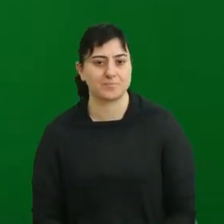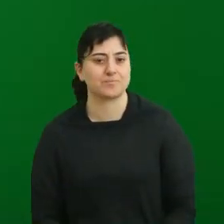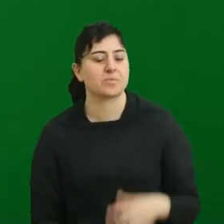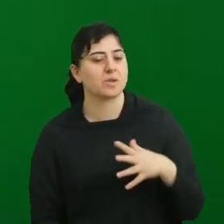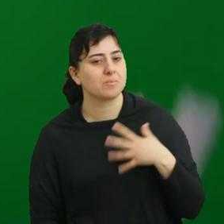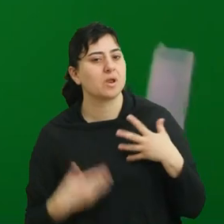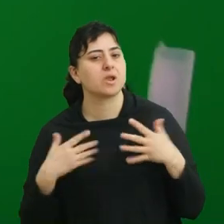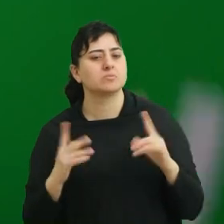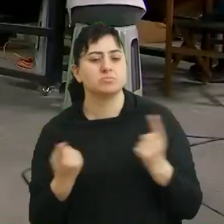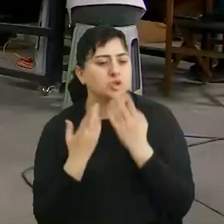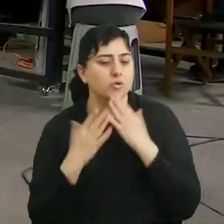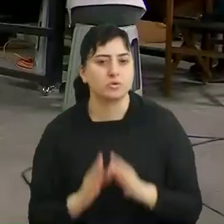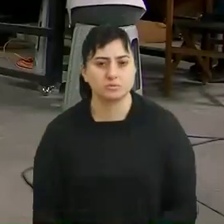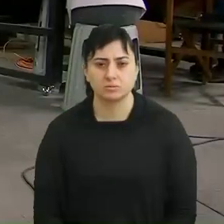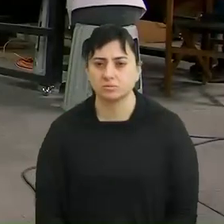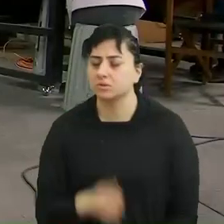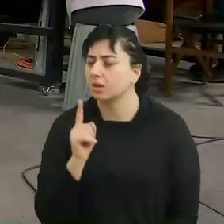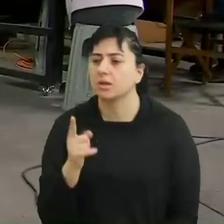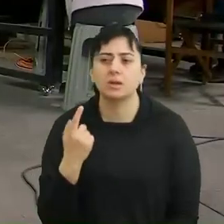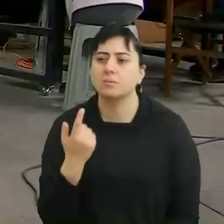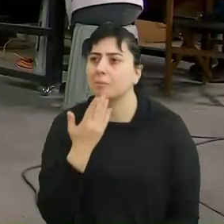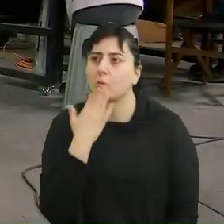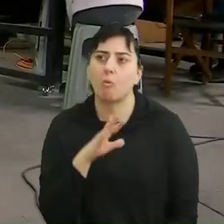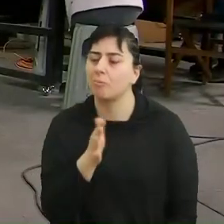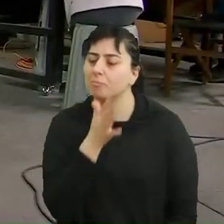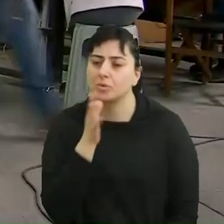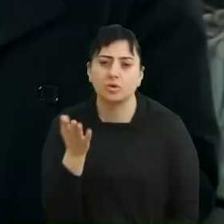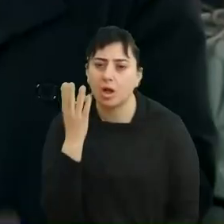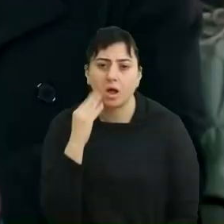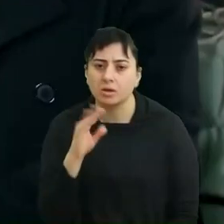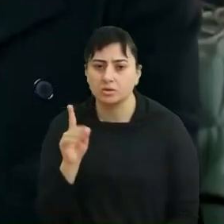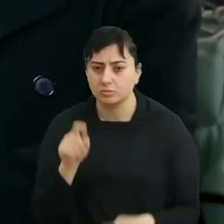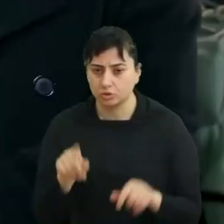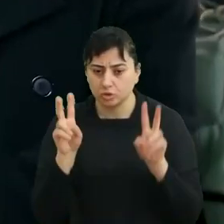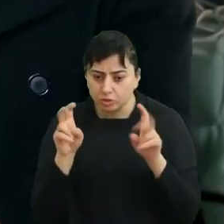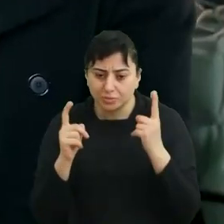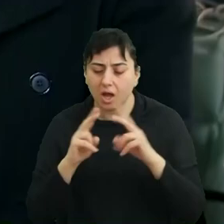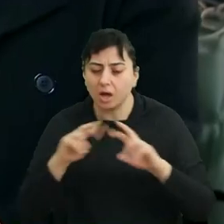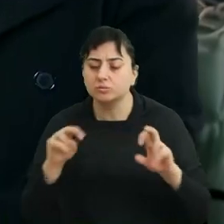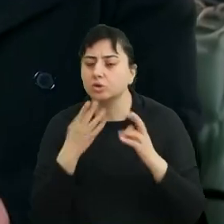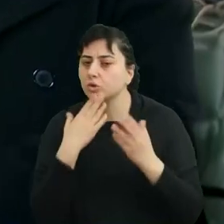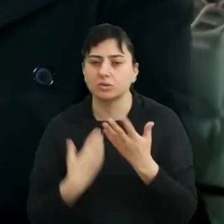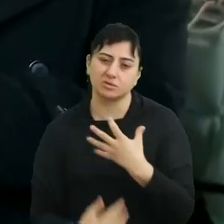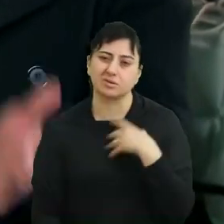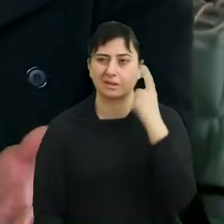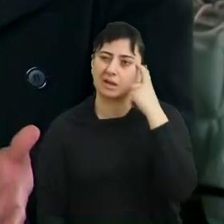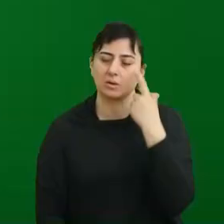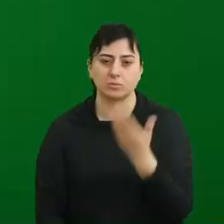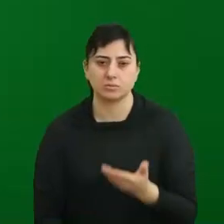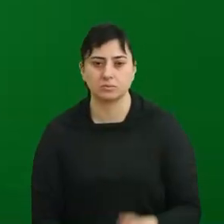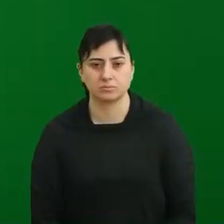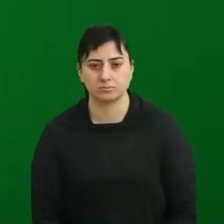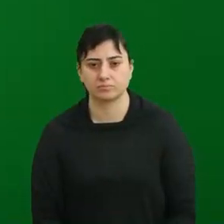Beyefendi merak etmeyin, hiçbir şey olmaz. Nereden biliyorsunuz bir şey olmayacağını, anlamadım ki. Bu konuda bir araştırma falan mı var yoksa sadece bir temenni